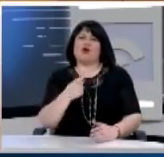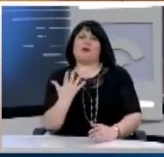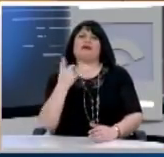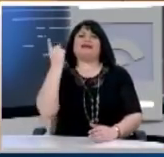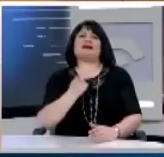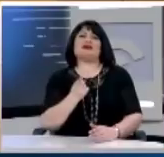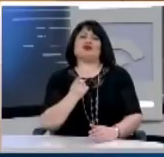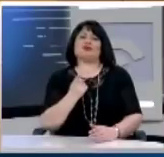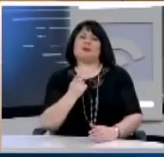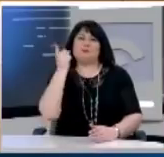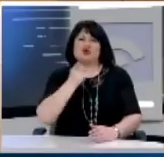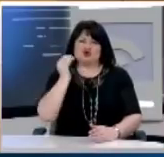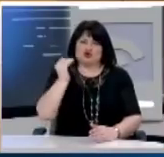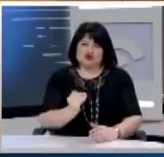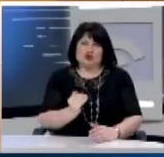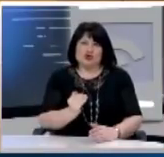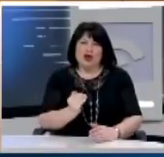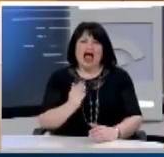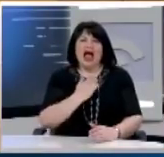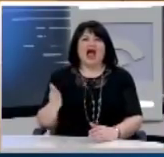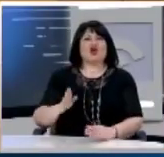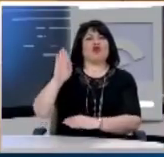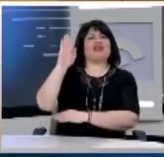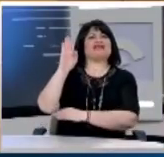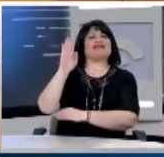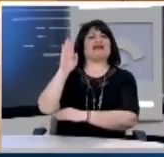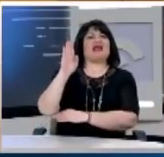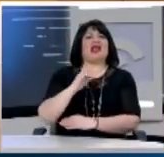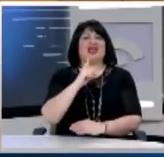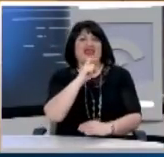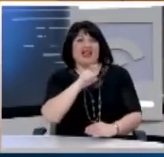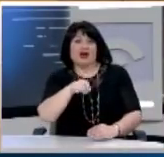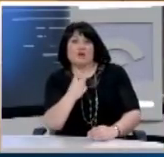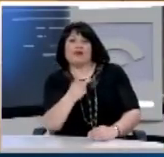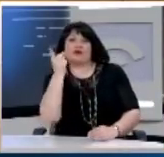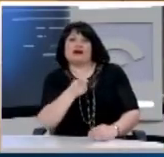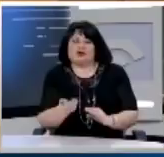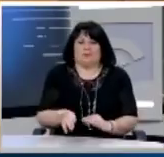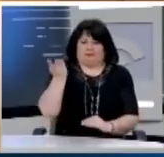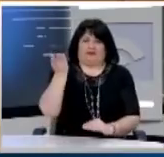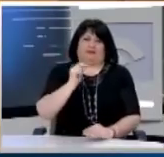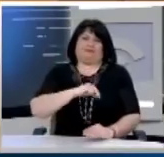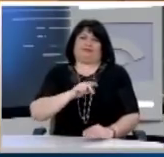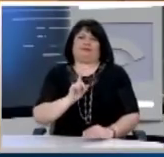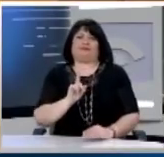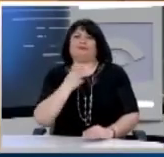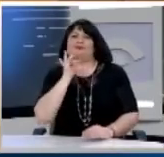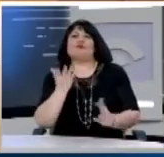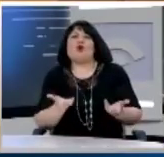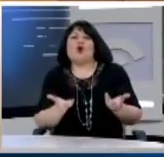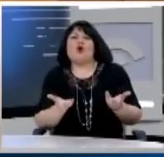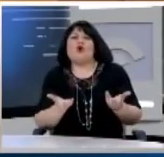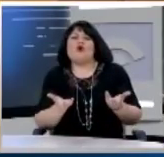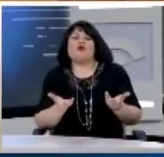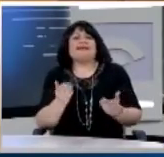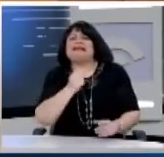10,5% και το AfD, η ακροδεξιά, κέρδισε 10,2%. Γιατί νομίζετε, τι είναι η